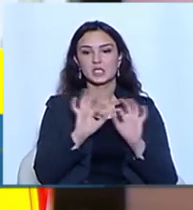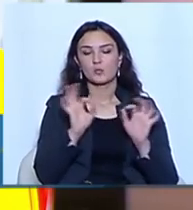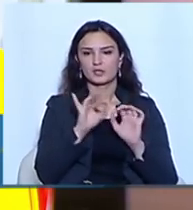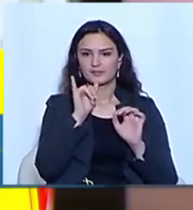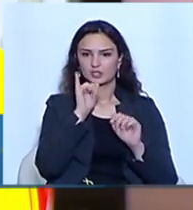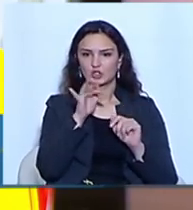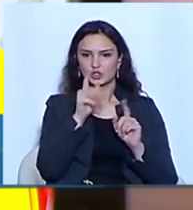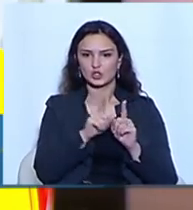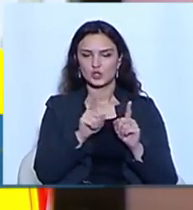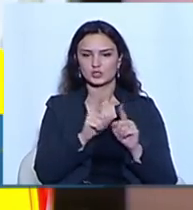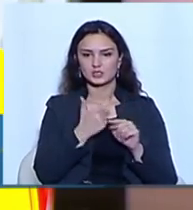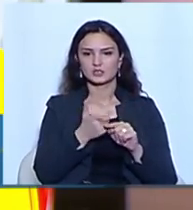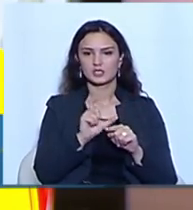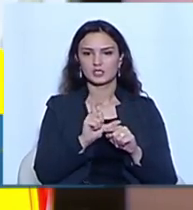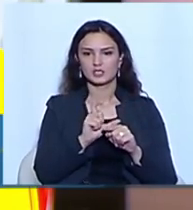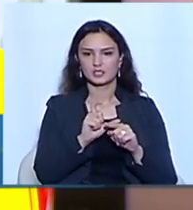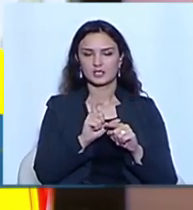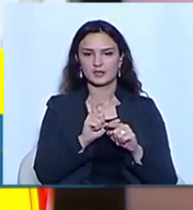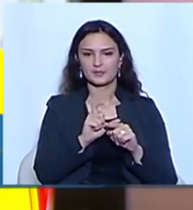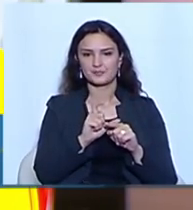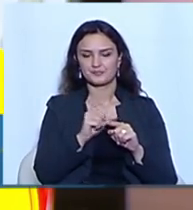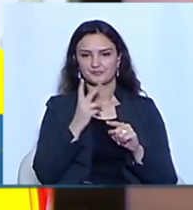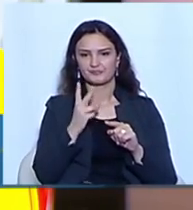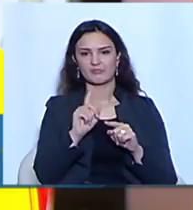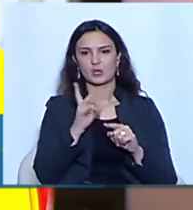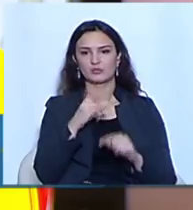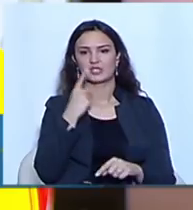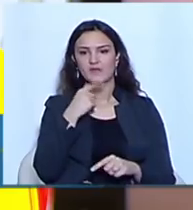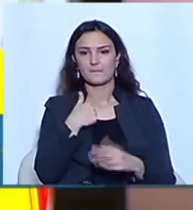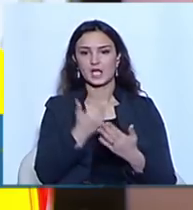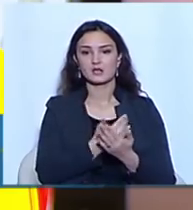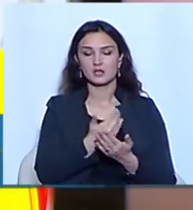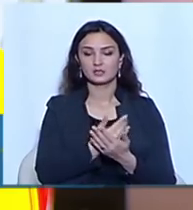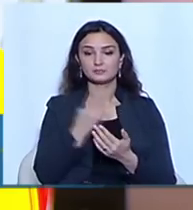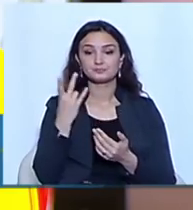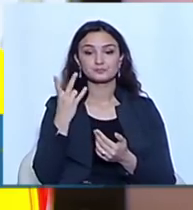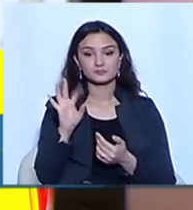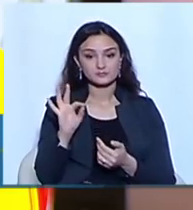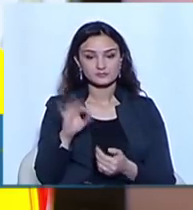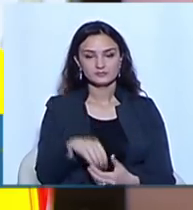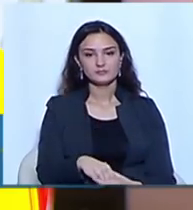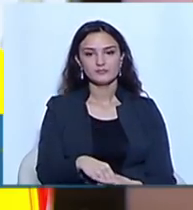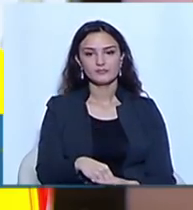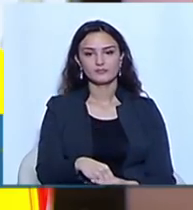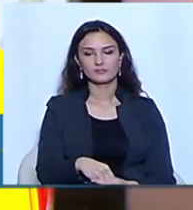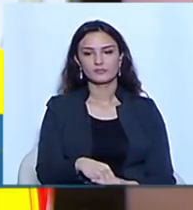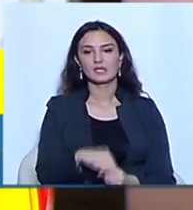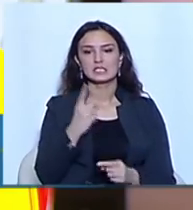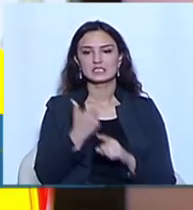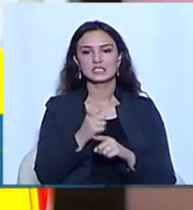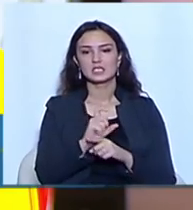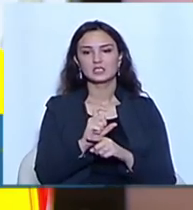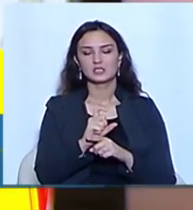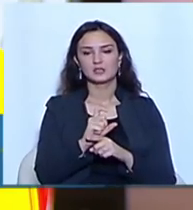თითქოს ძალიან ტრივიალურია და რა უნდა ვთქვა მე ახალი. მაგრამ ეცეთ ერთი